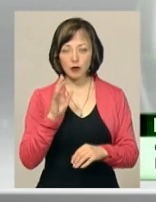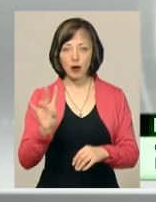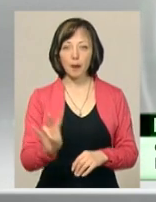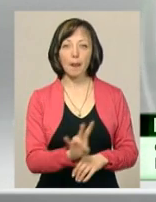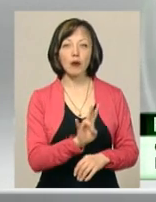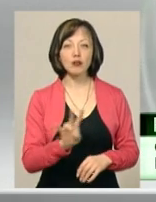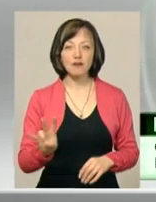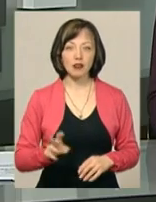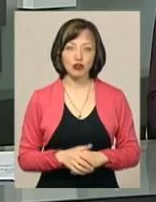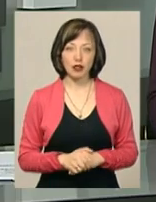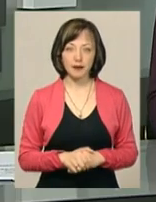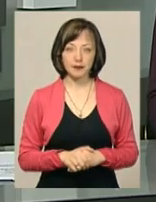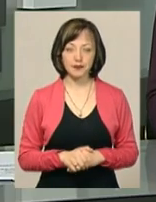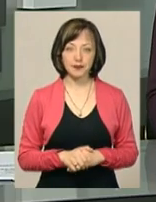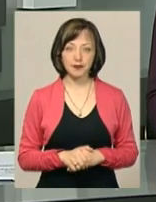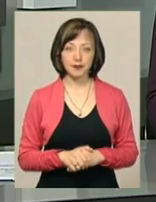освячення.